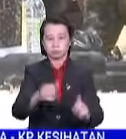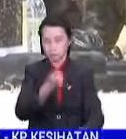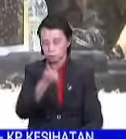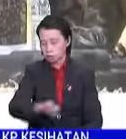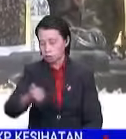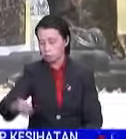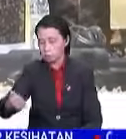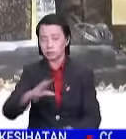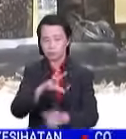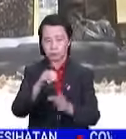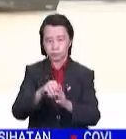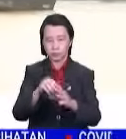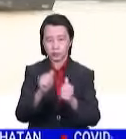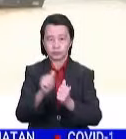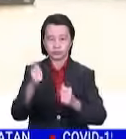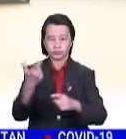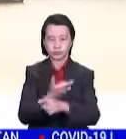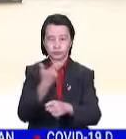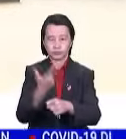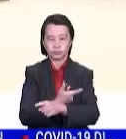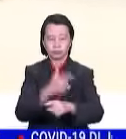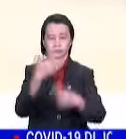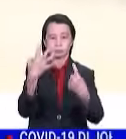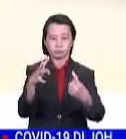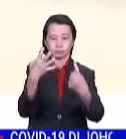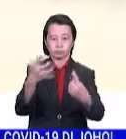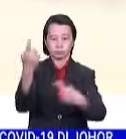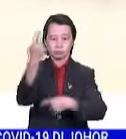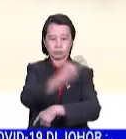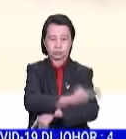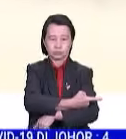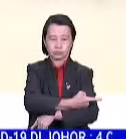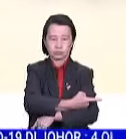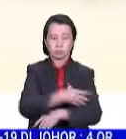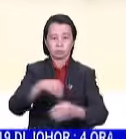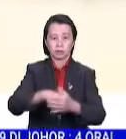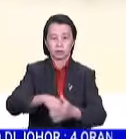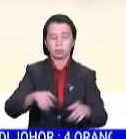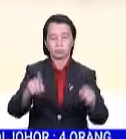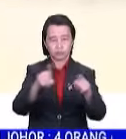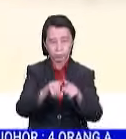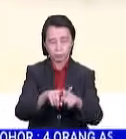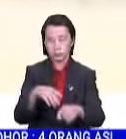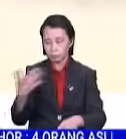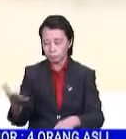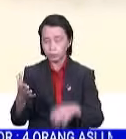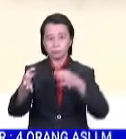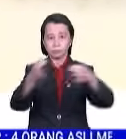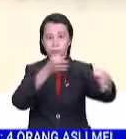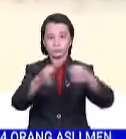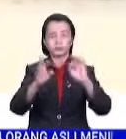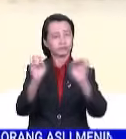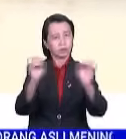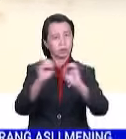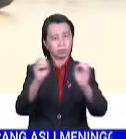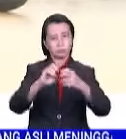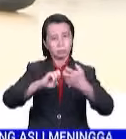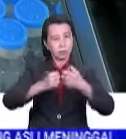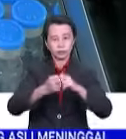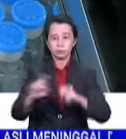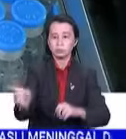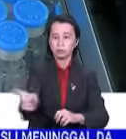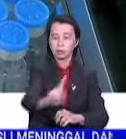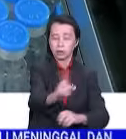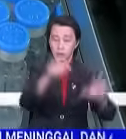logistik terbabit dalam essay selama 14 Hari itu dan dalam perkembangannya sama diatur menjelaskan tiada halangan untuk